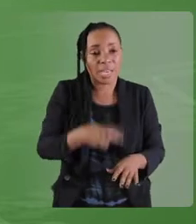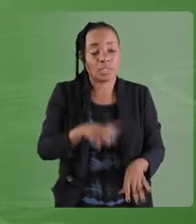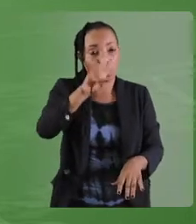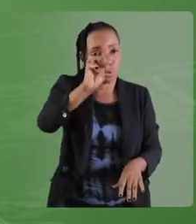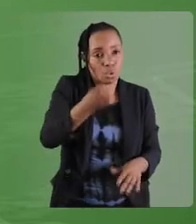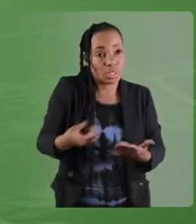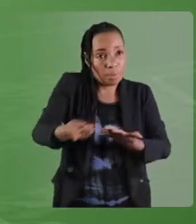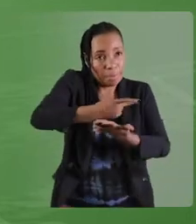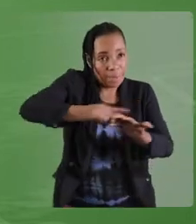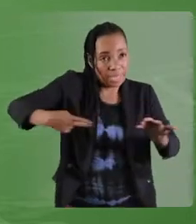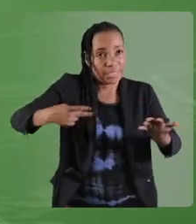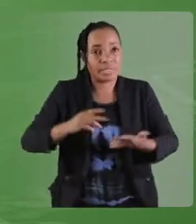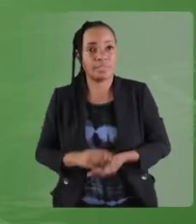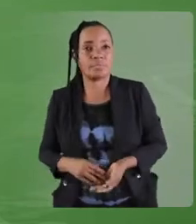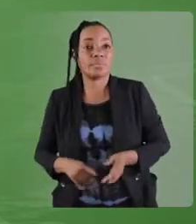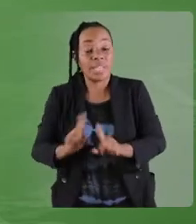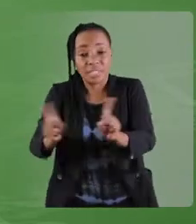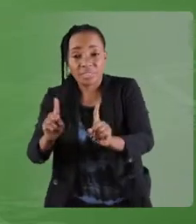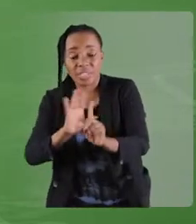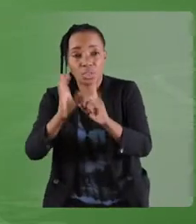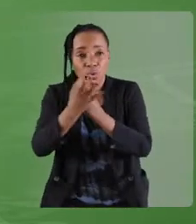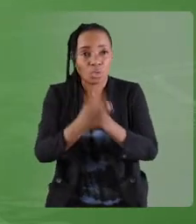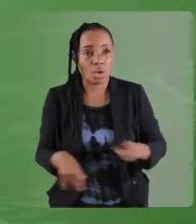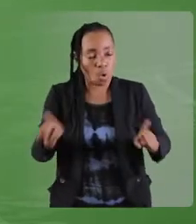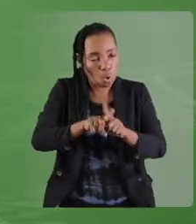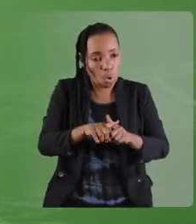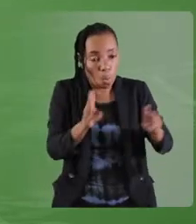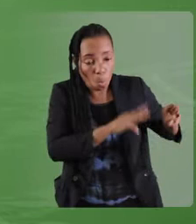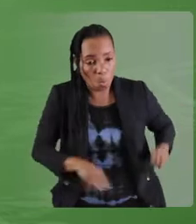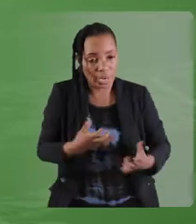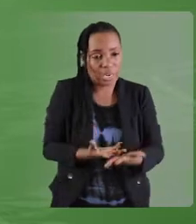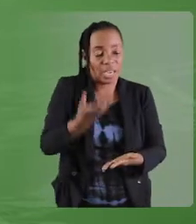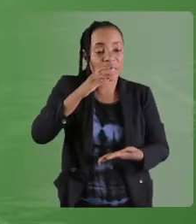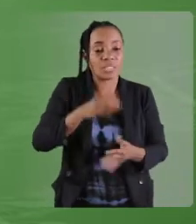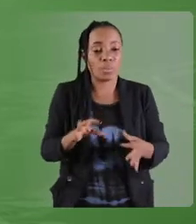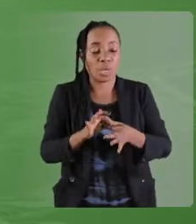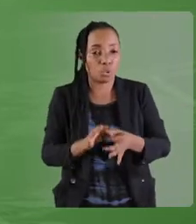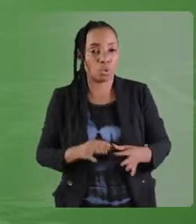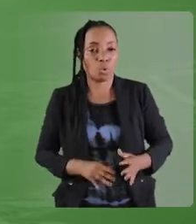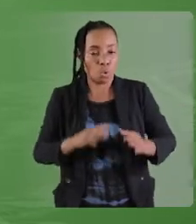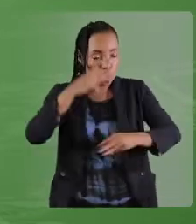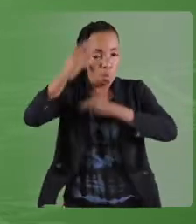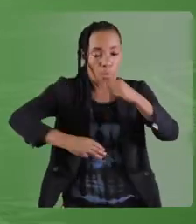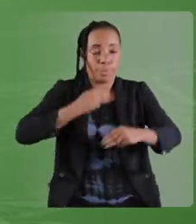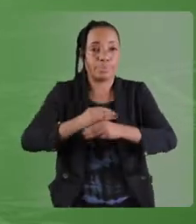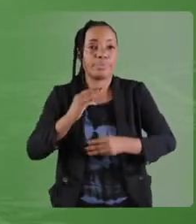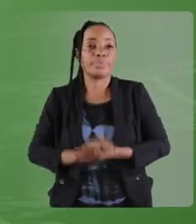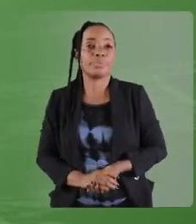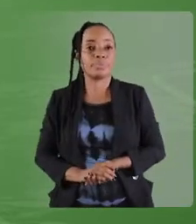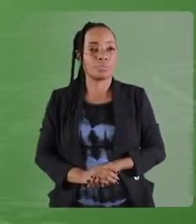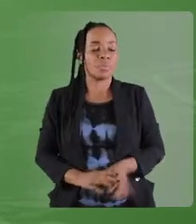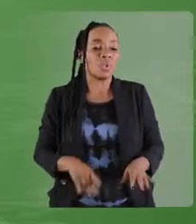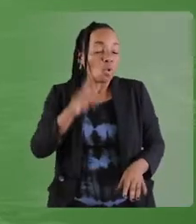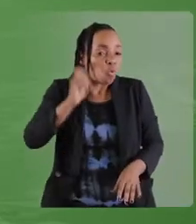et dernier sous-aspect, la diversité culturelle comme facteur d'enrichissement de l'humanité. Que